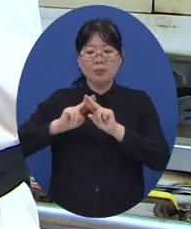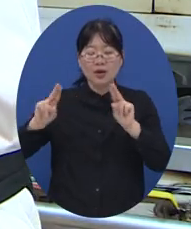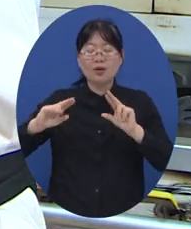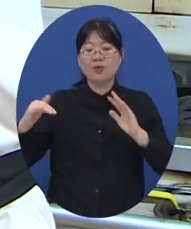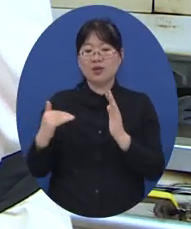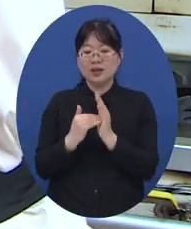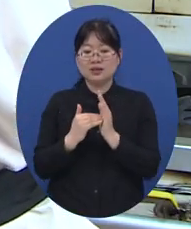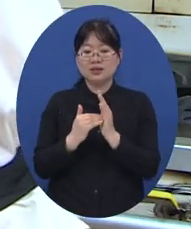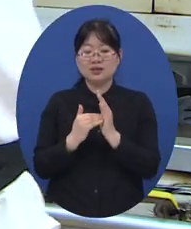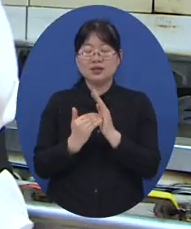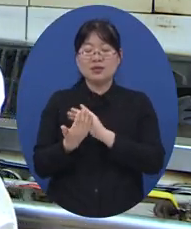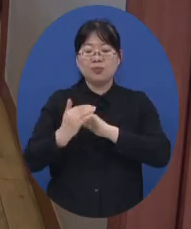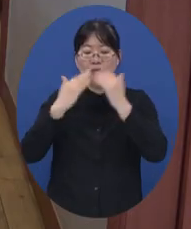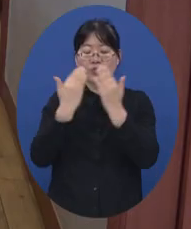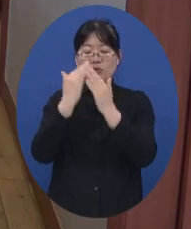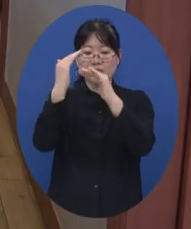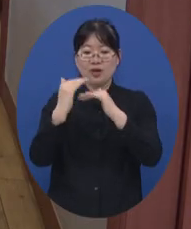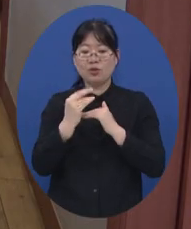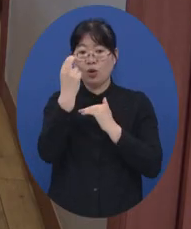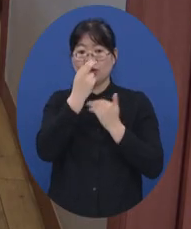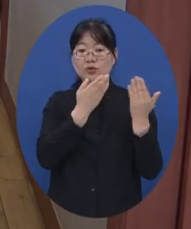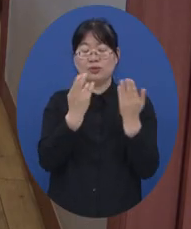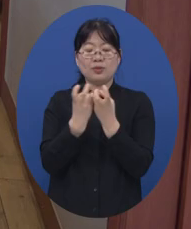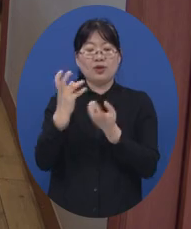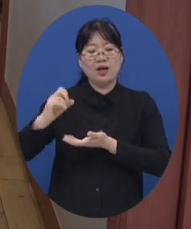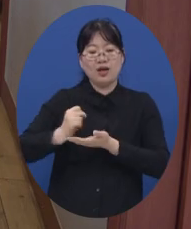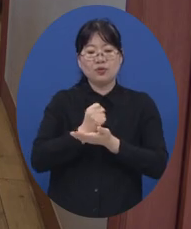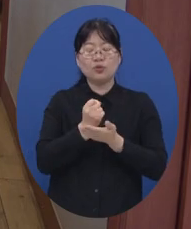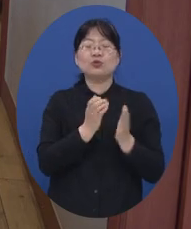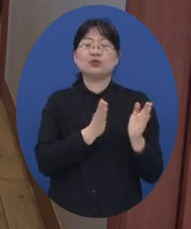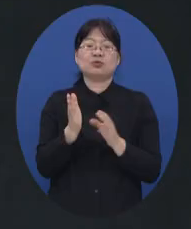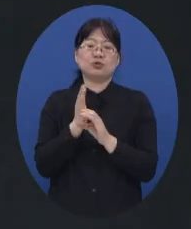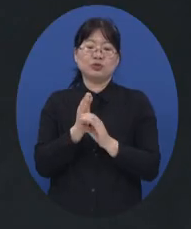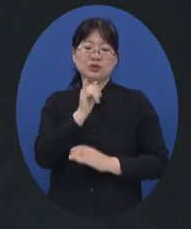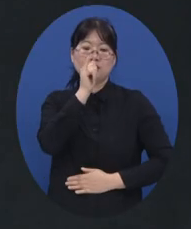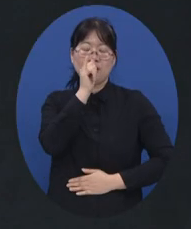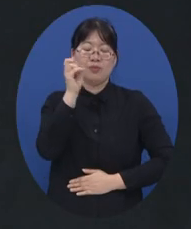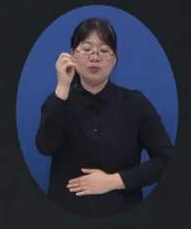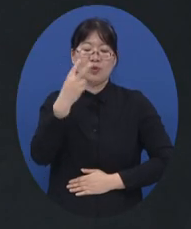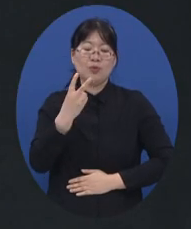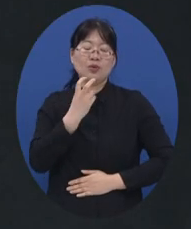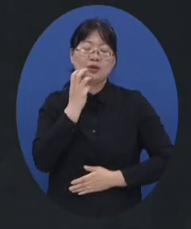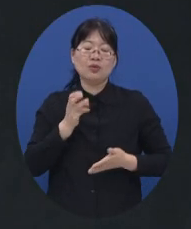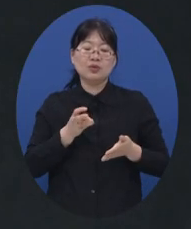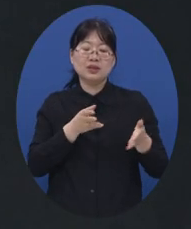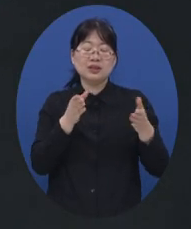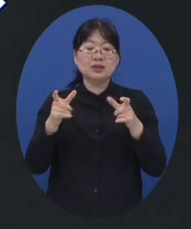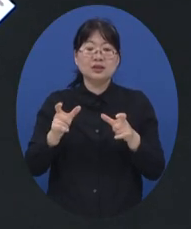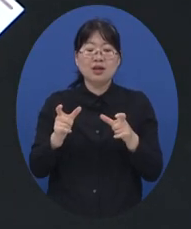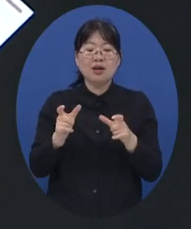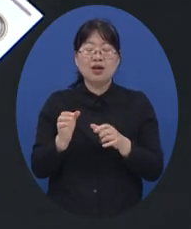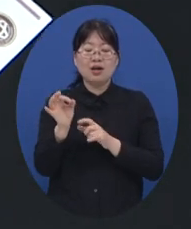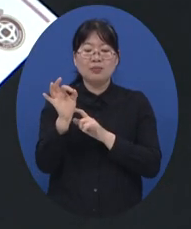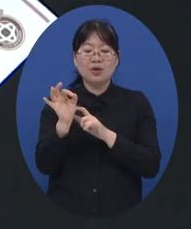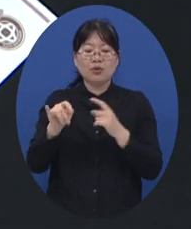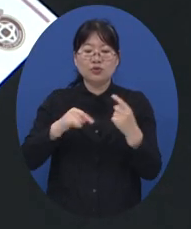폐업까지 전 단계에 걸쳐 관리해주는 방식으로 구상 중입니다. 또 경기지역화폐의